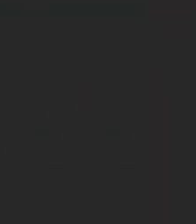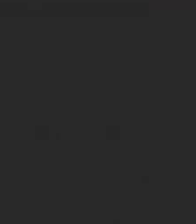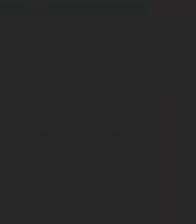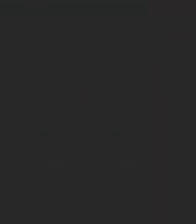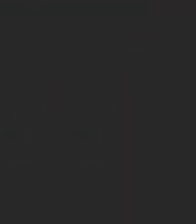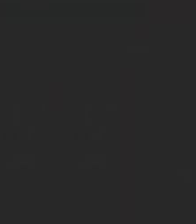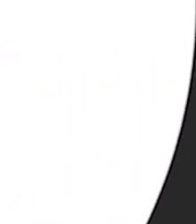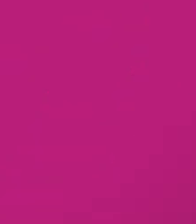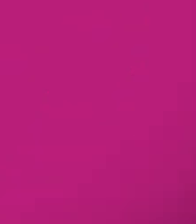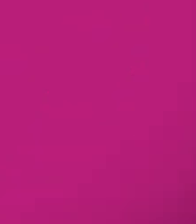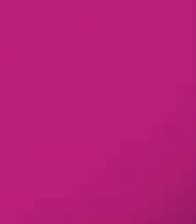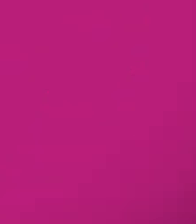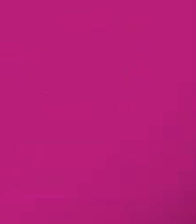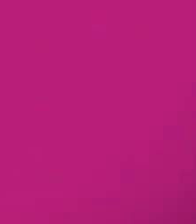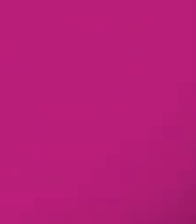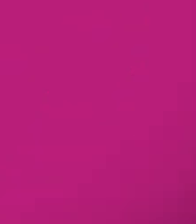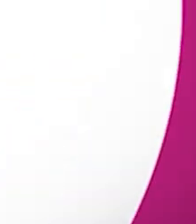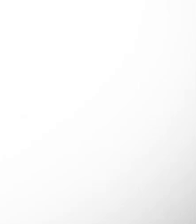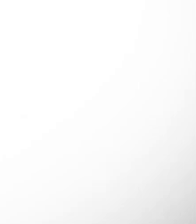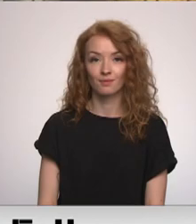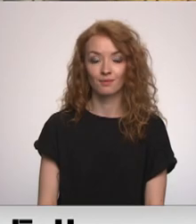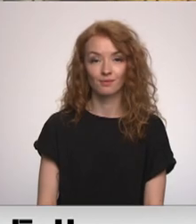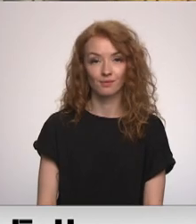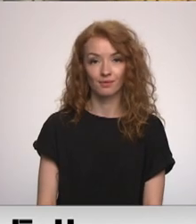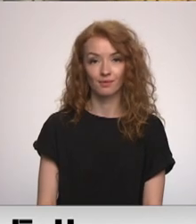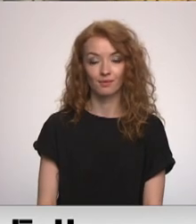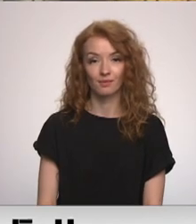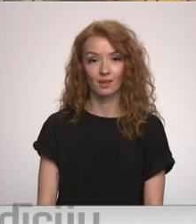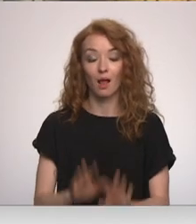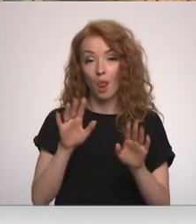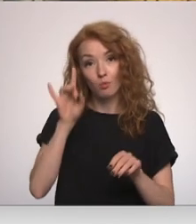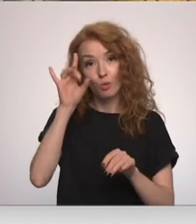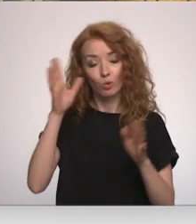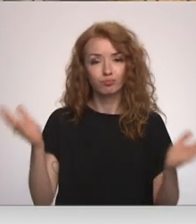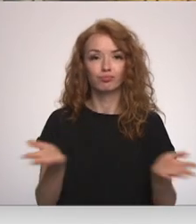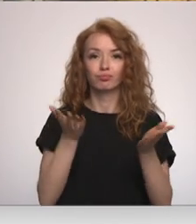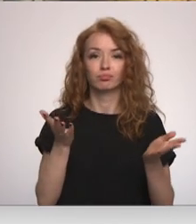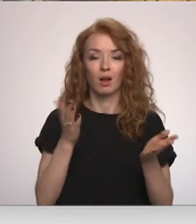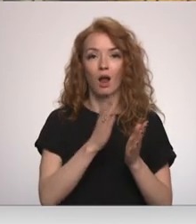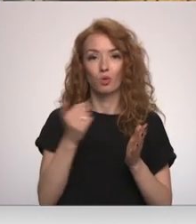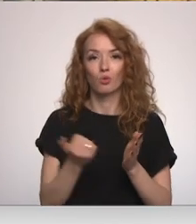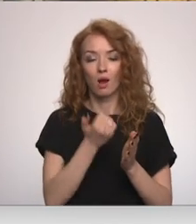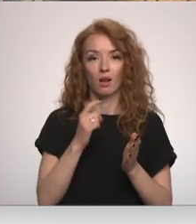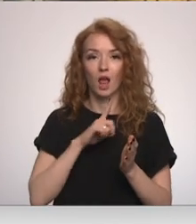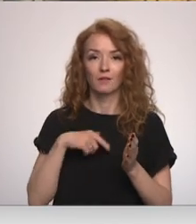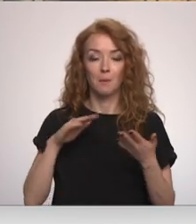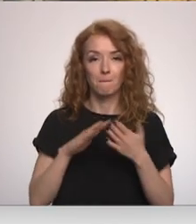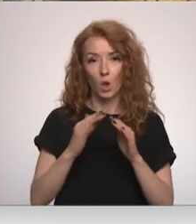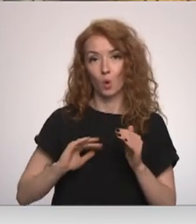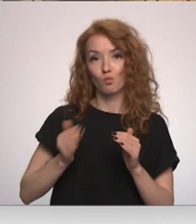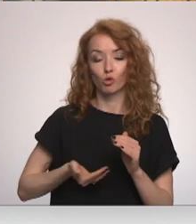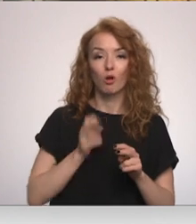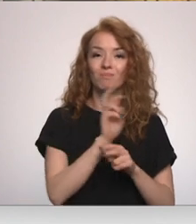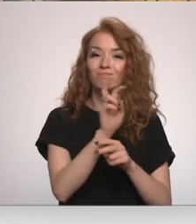Re, viss ēters ir te! Lai popularizētu ikgadējo Latvijas piļu un muižu apceļošanas